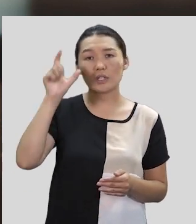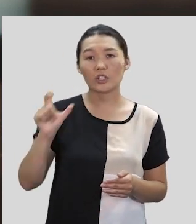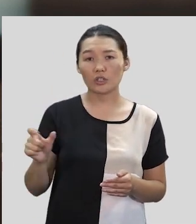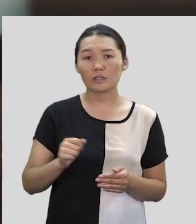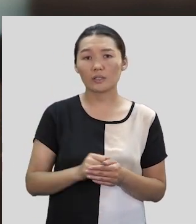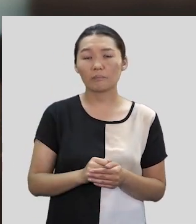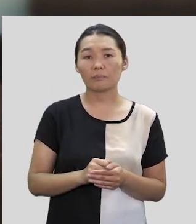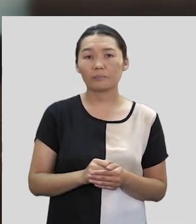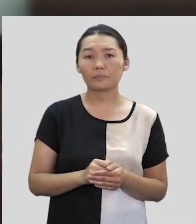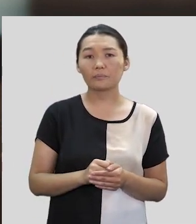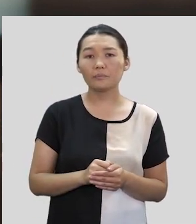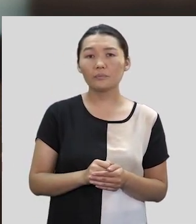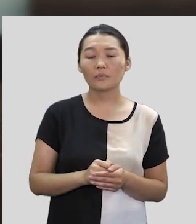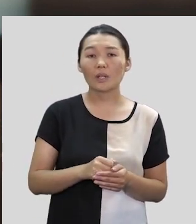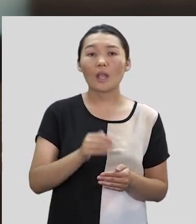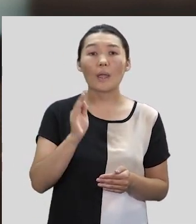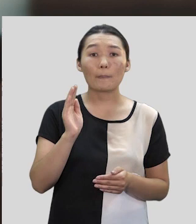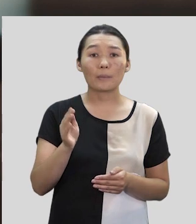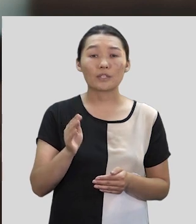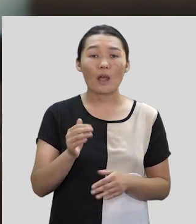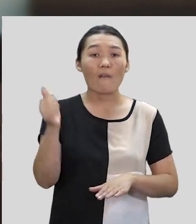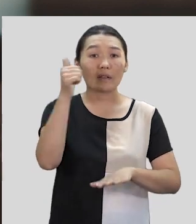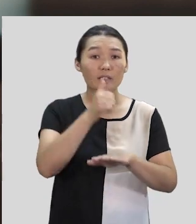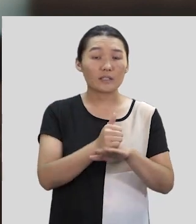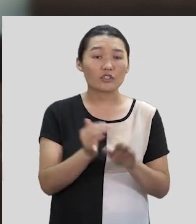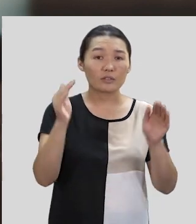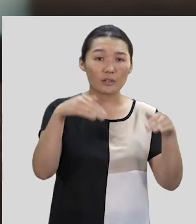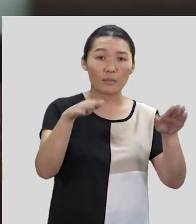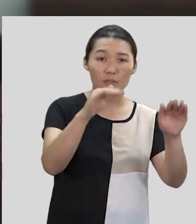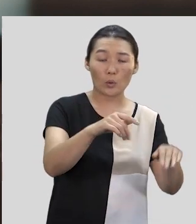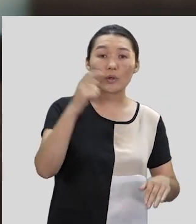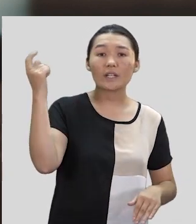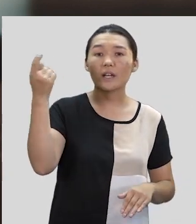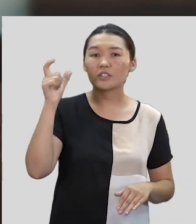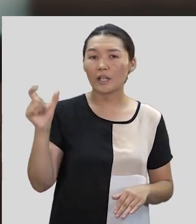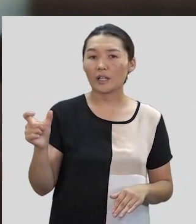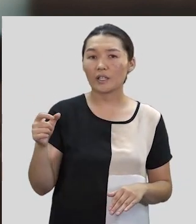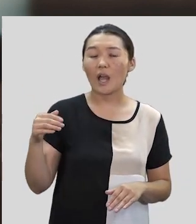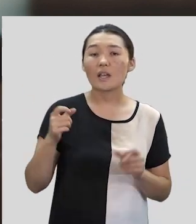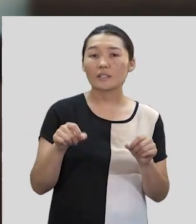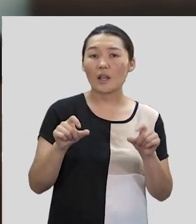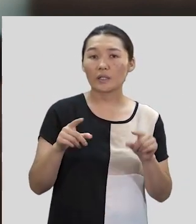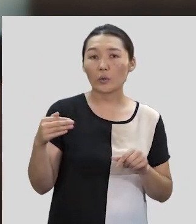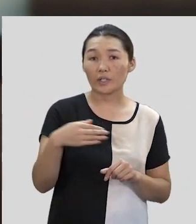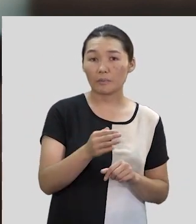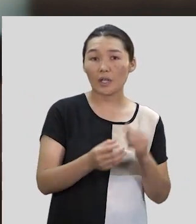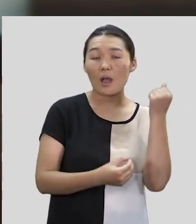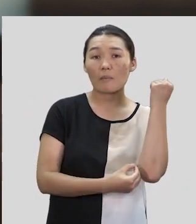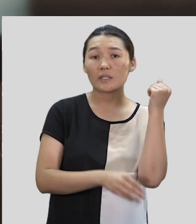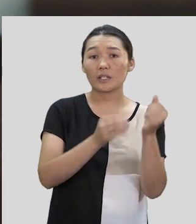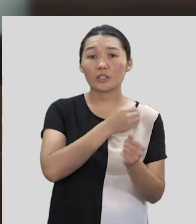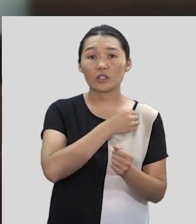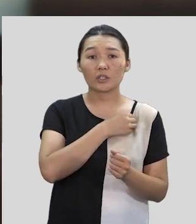наконец владычицей морской и хозяйкой золотой рыбки последнее желание старухи